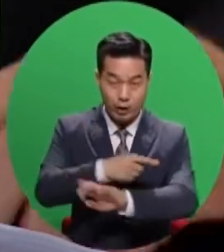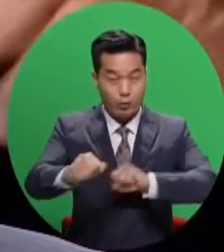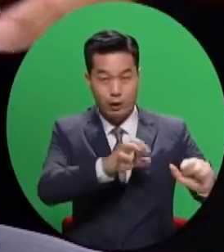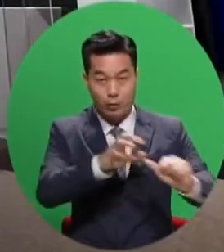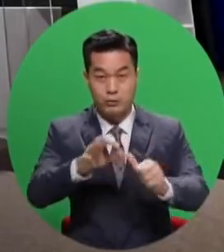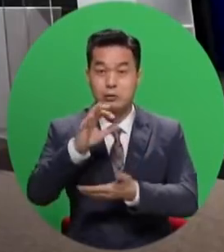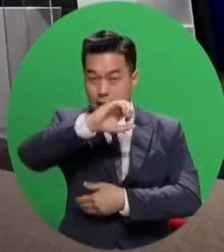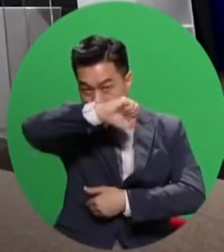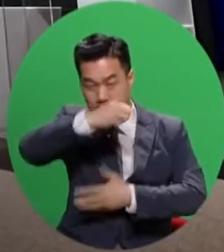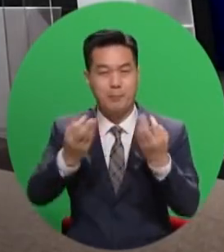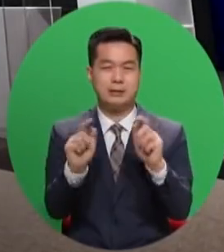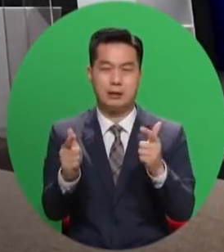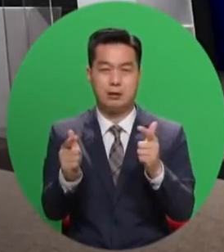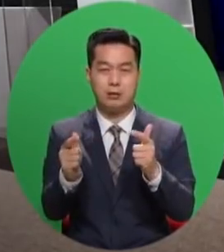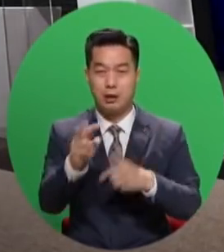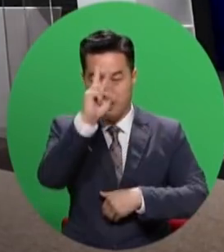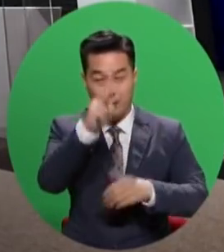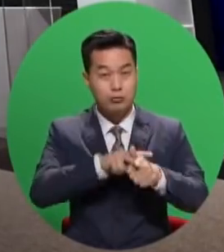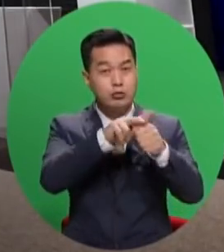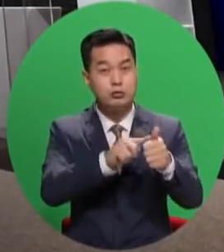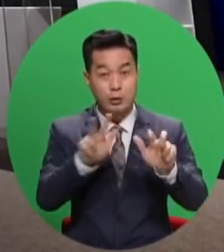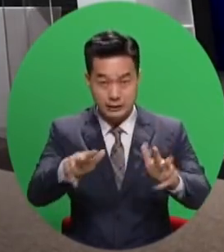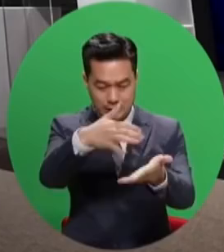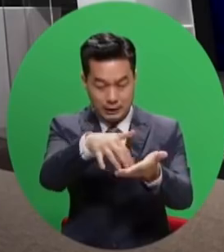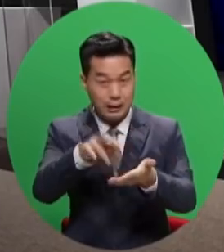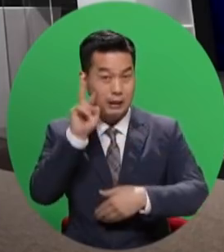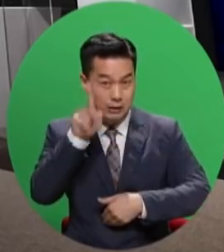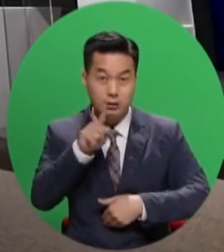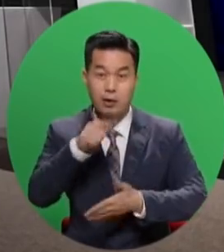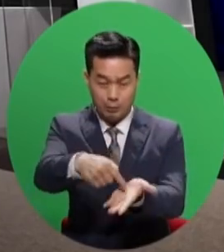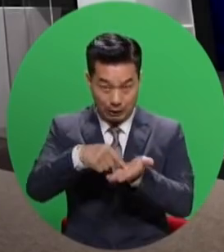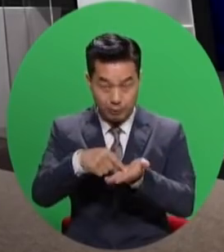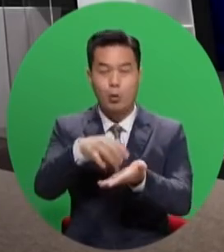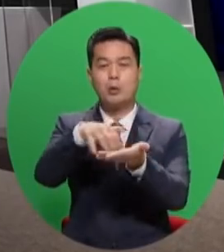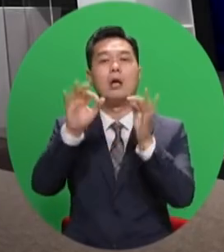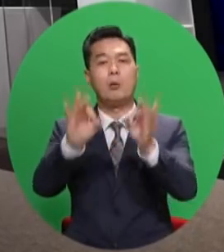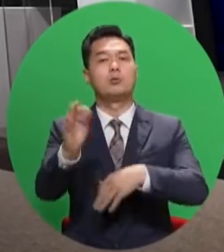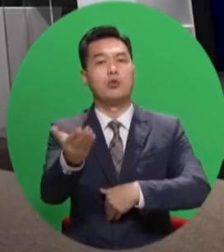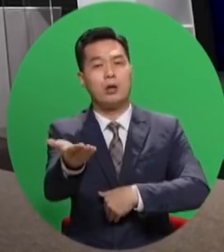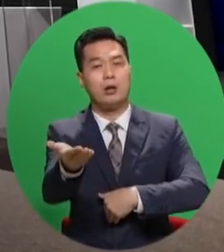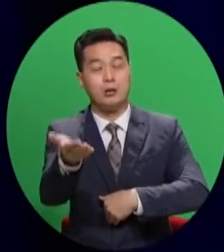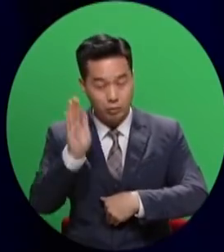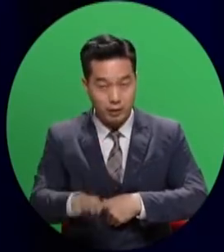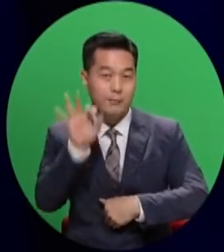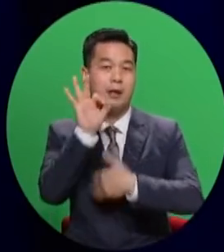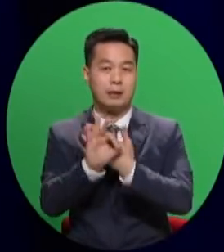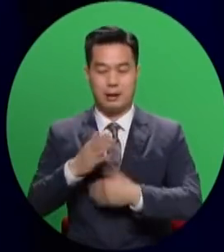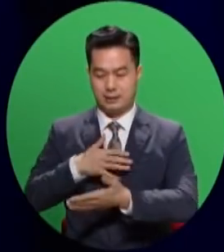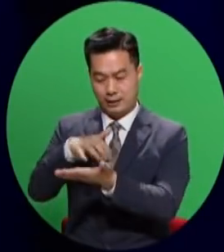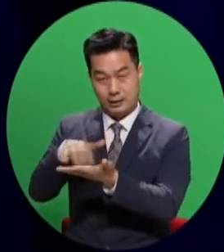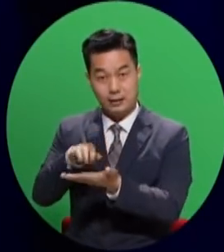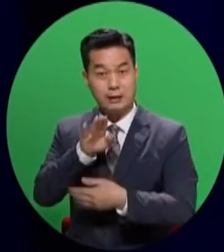말해서 박영선 후보 께서 이 계산이 틀렸다 고 주장하면 뭔 계산을 해 보시면 되는데 만약에 재계 살이